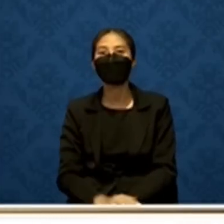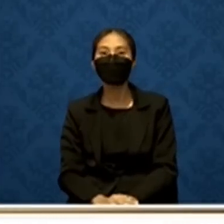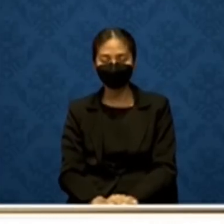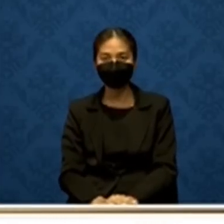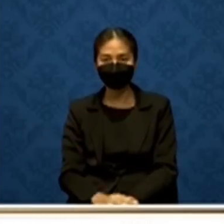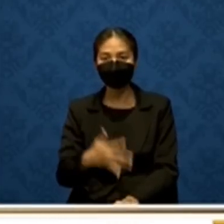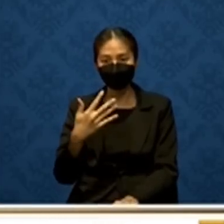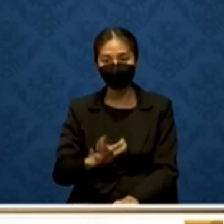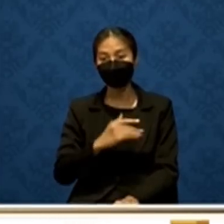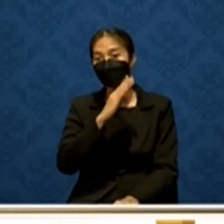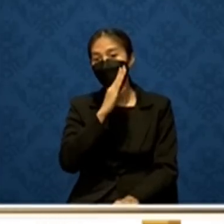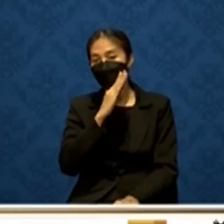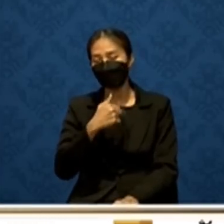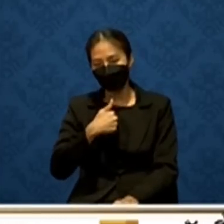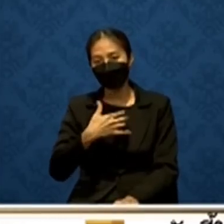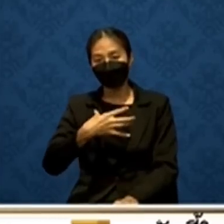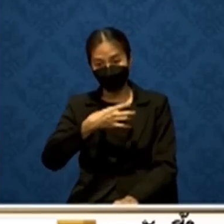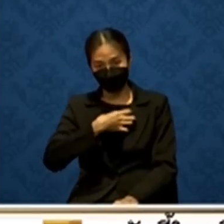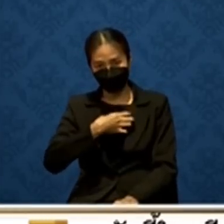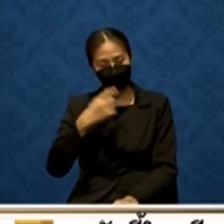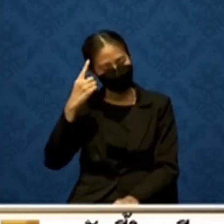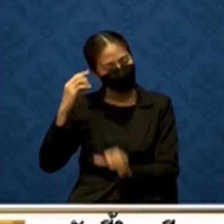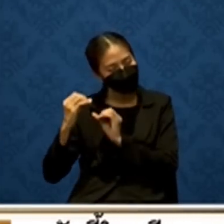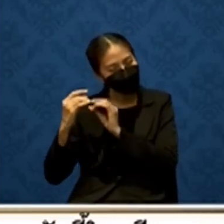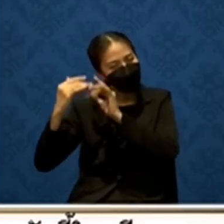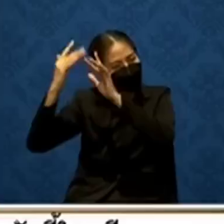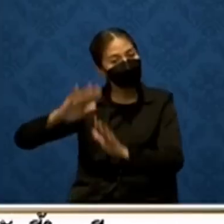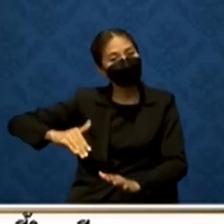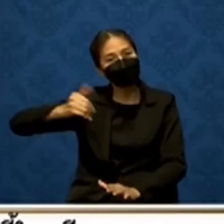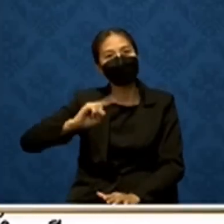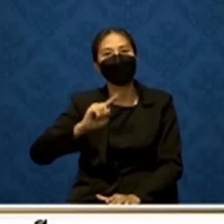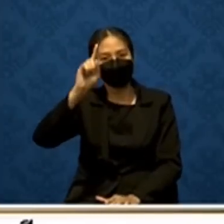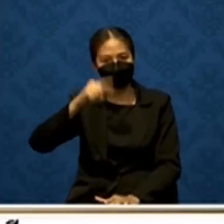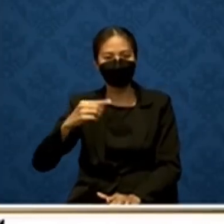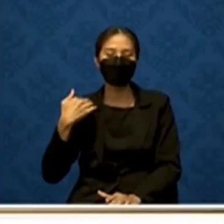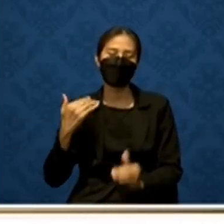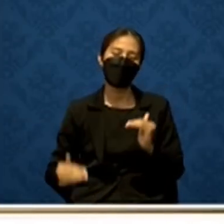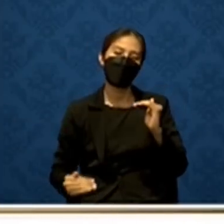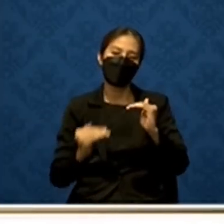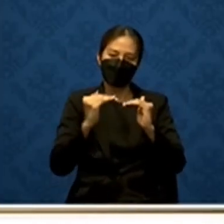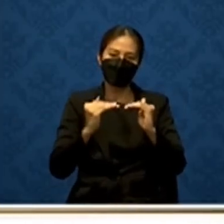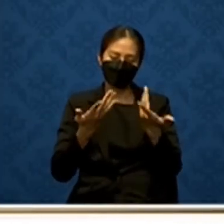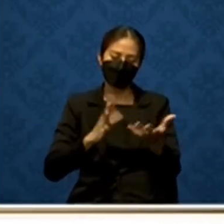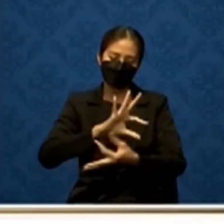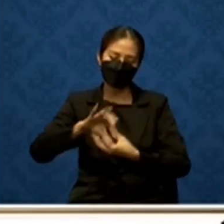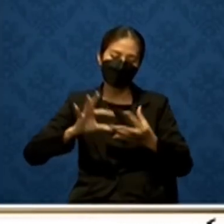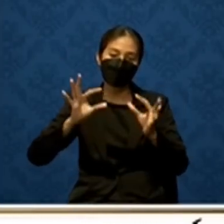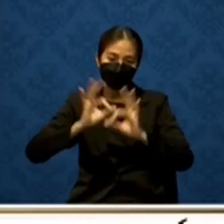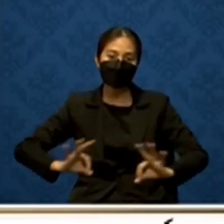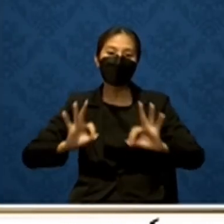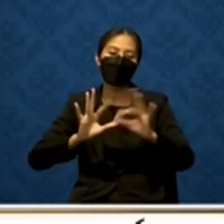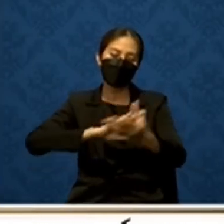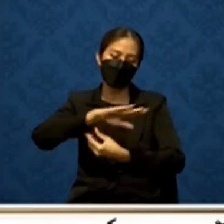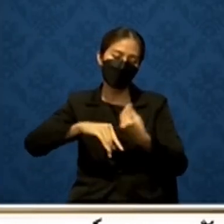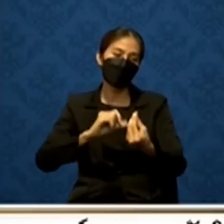ถ้าประเทศจะมควหวางก็คือต้มควเป็ทำครัคามเปทำสำคัญทเหนได้สุดในเรองของโครงสรางเศรษกิก็คืองายๆเลย